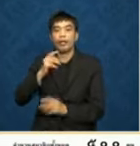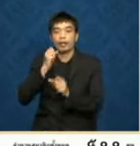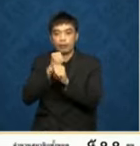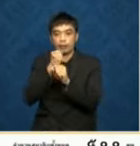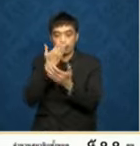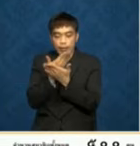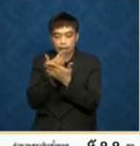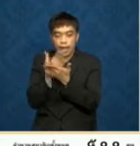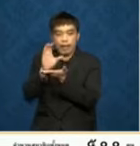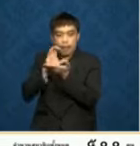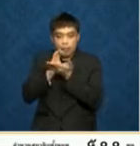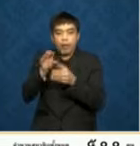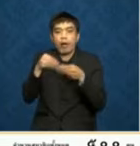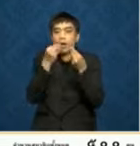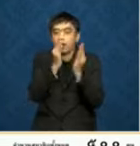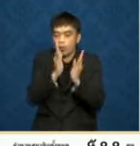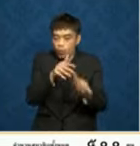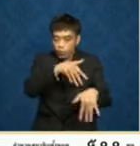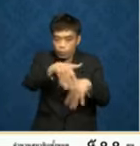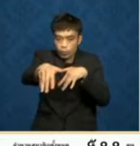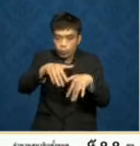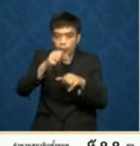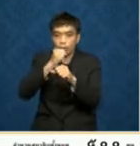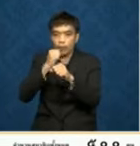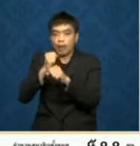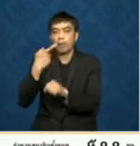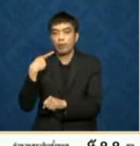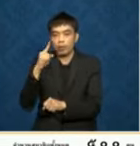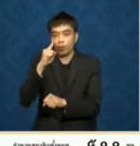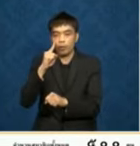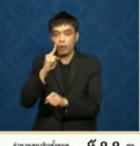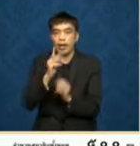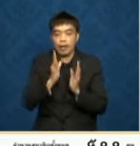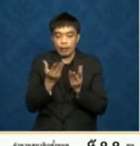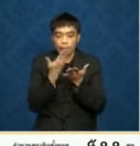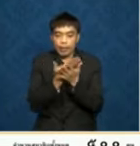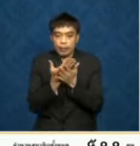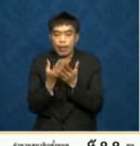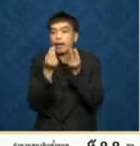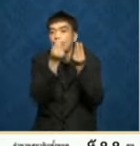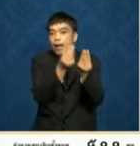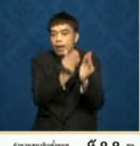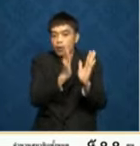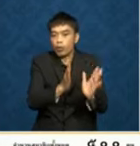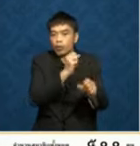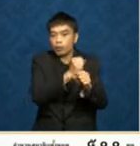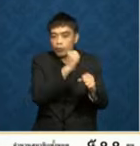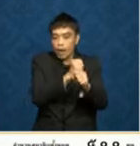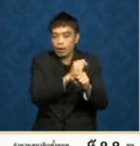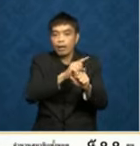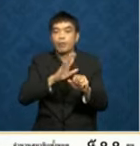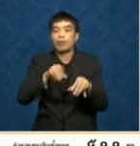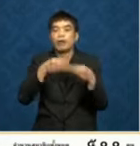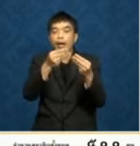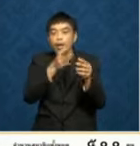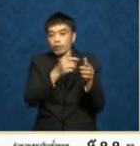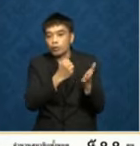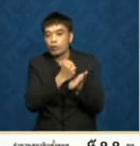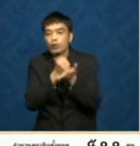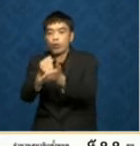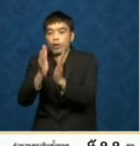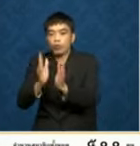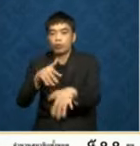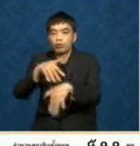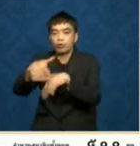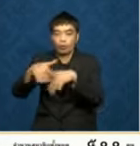ถ้หากวจะมการอันวยความษะดวกให้กัเจ้าหน้าที่ก็เพื่อเป็การที่จะสามารถgendeารนะครัการแก้ไขปัหาดูแลพี่นพระชาชน